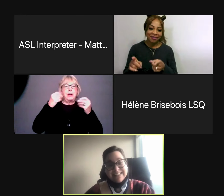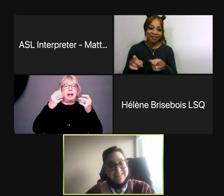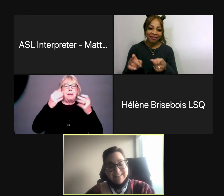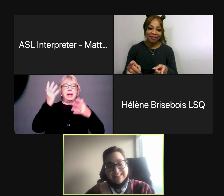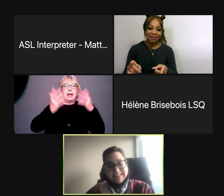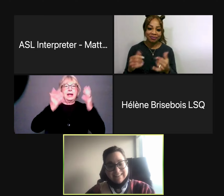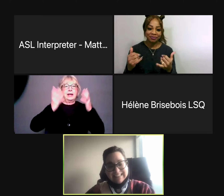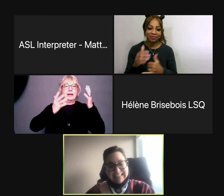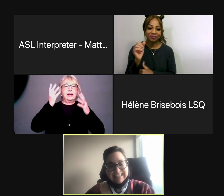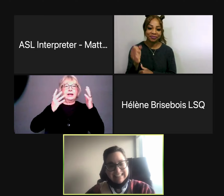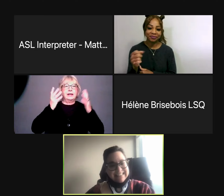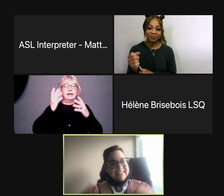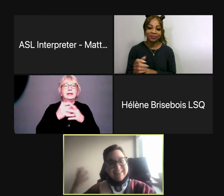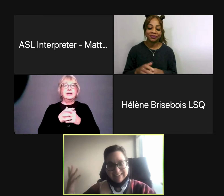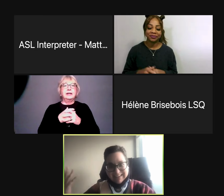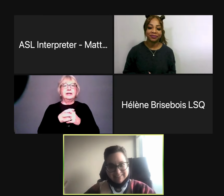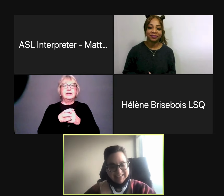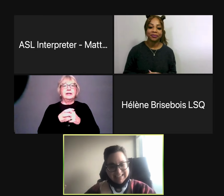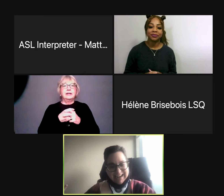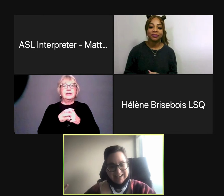c'est sûrement ce qui va se passer.